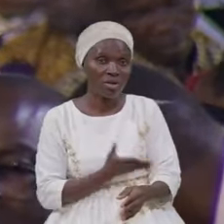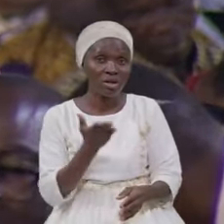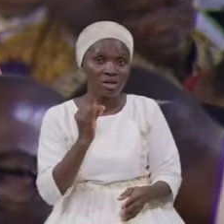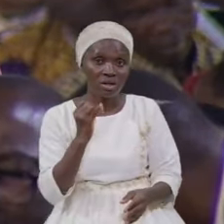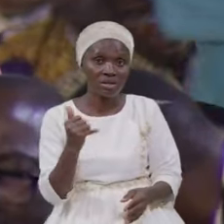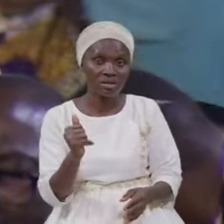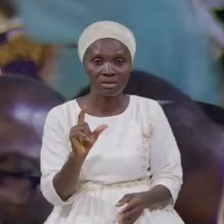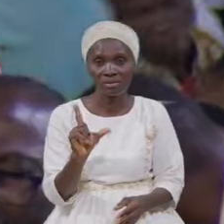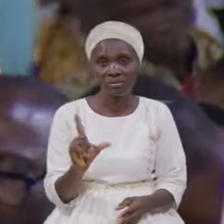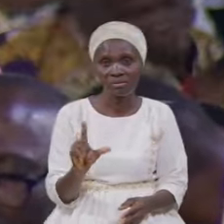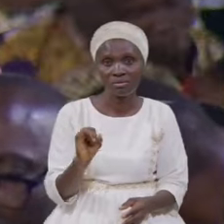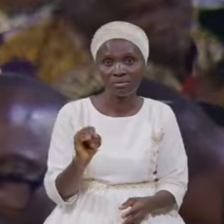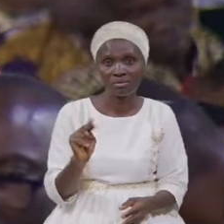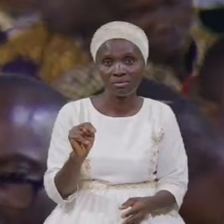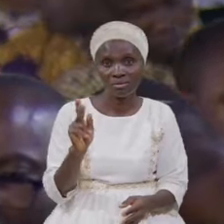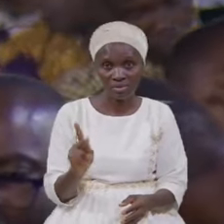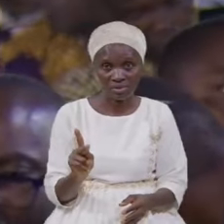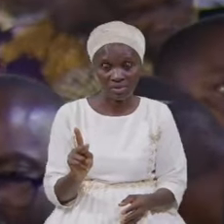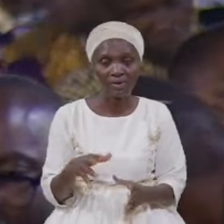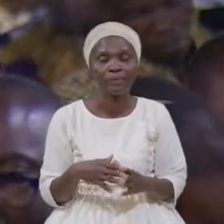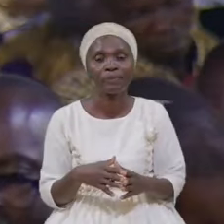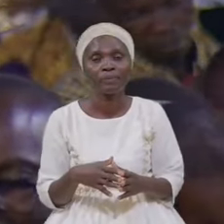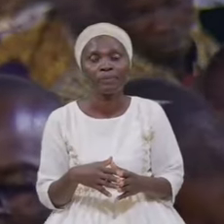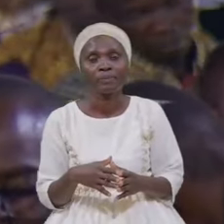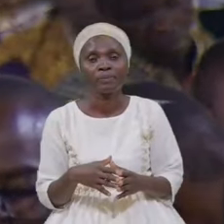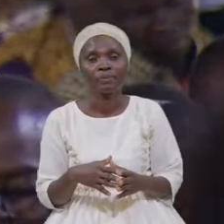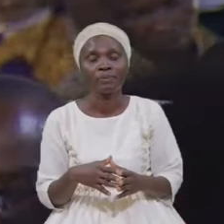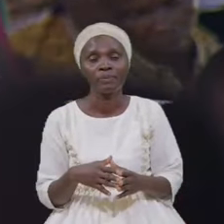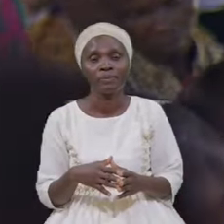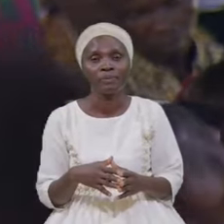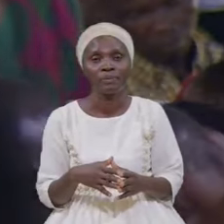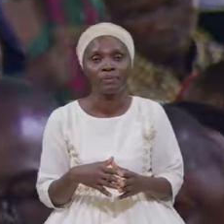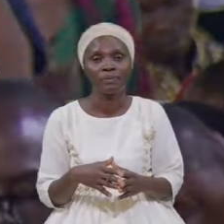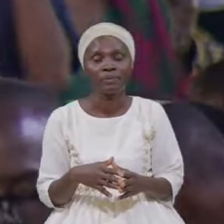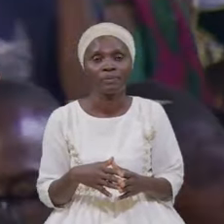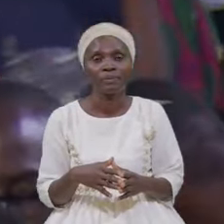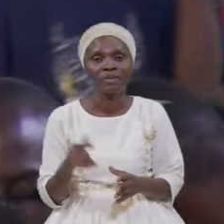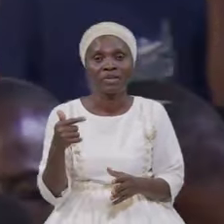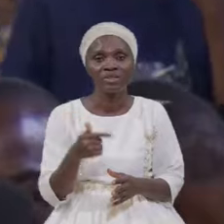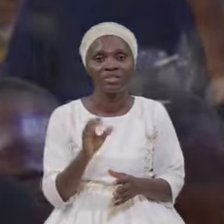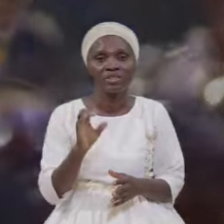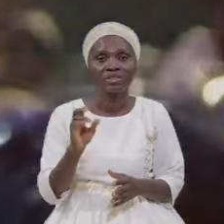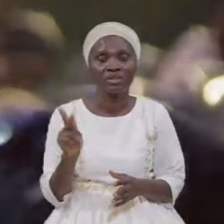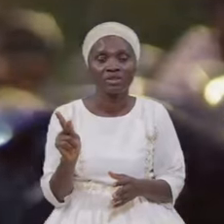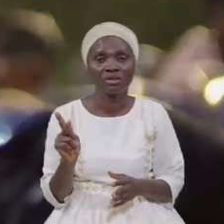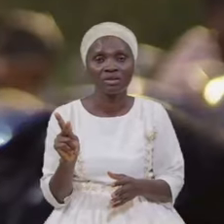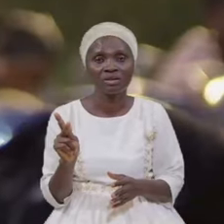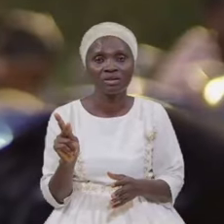Et un formulaire en ligne s'affichera. Et vous pourrez le remplir. Et à la fin,